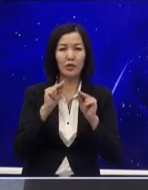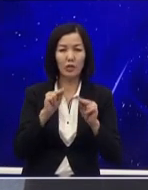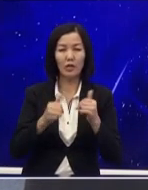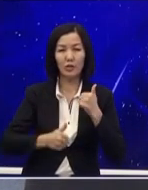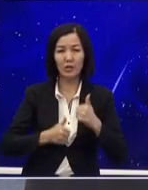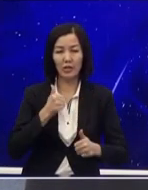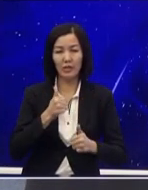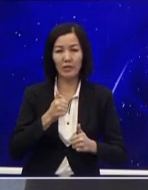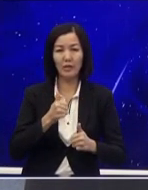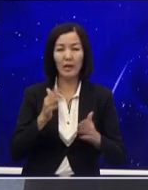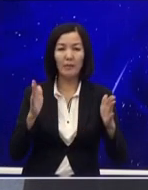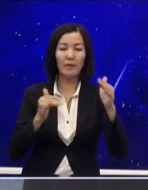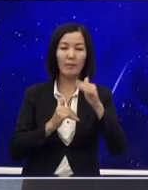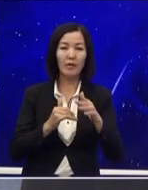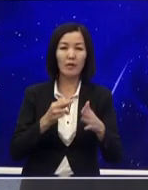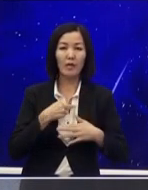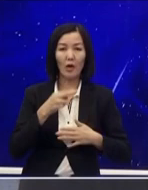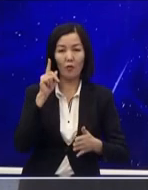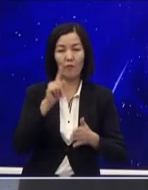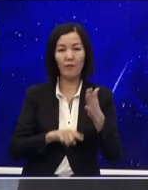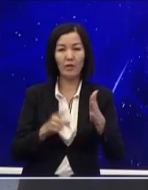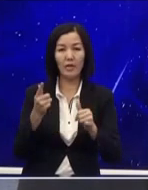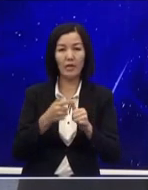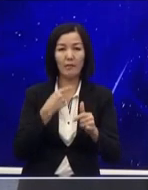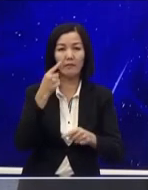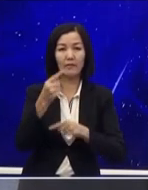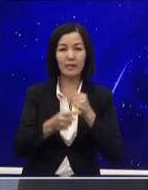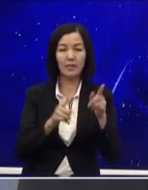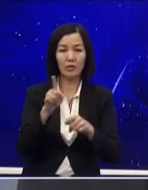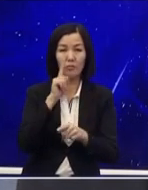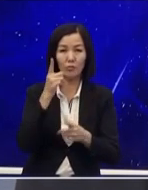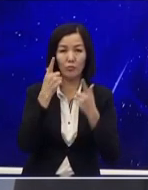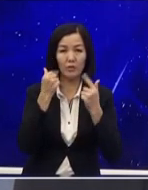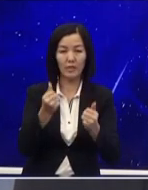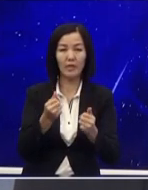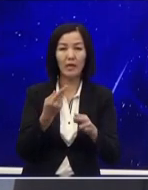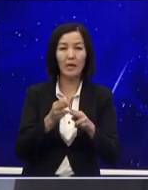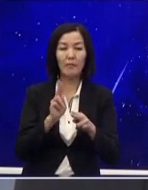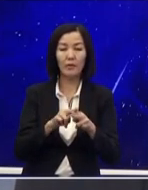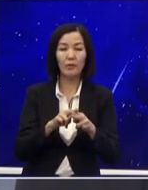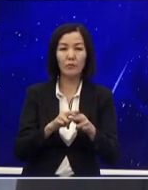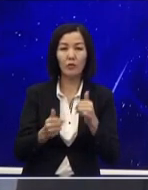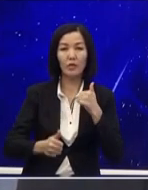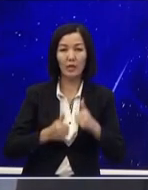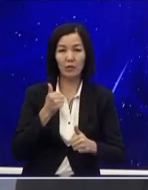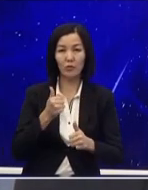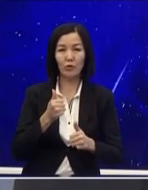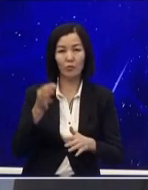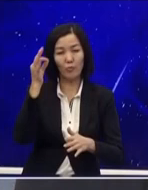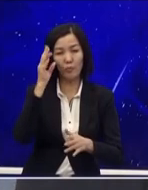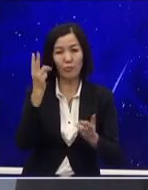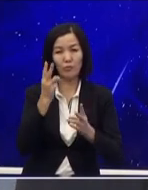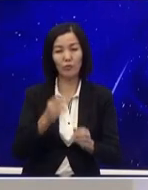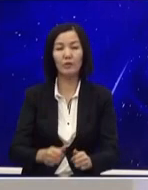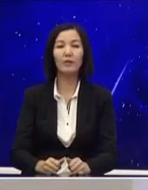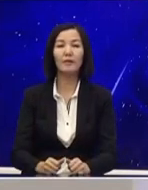Благодаря мемориалу в его честь, я уверен, что его имя будут знать и будущие поколения, потому что этот человек достоин того, чтобы о нем помнили.